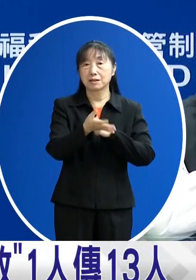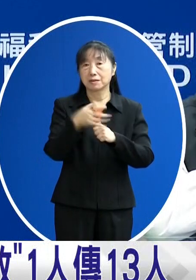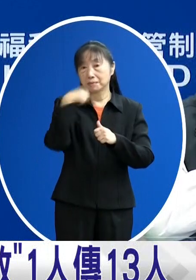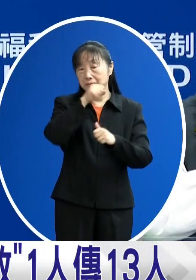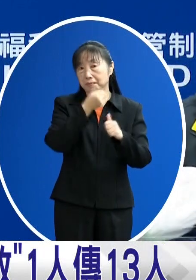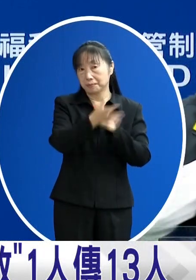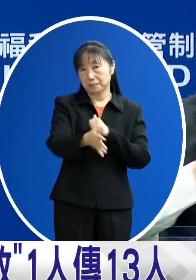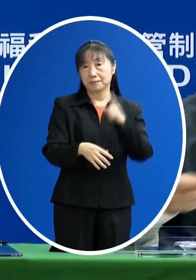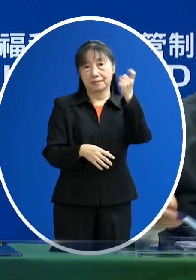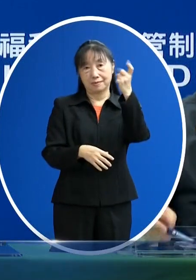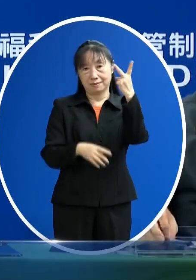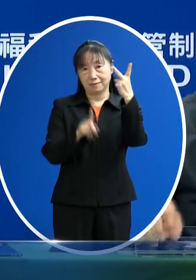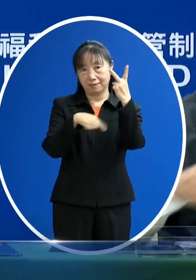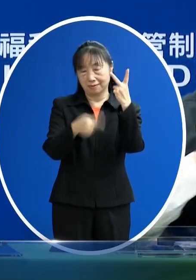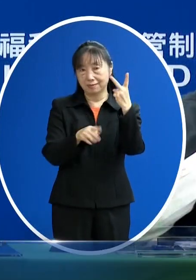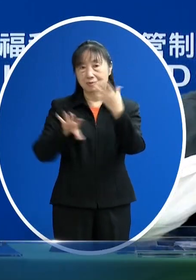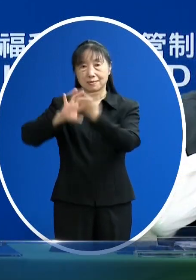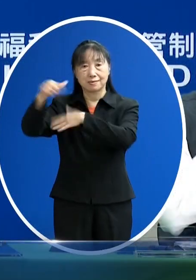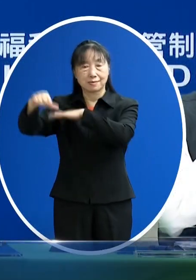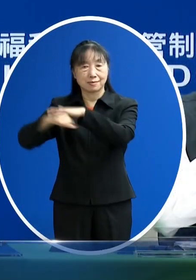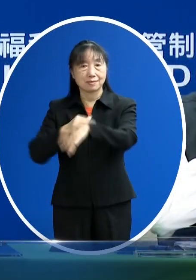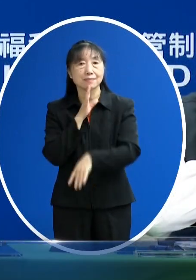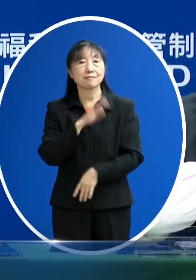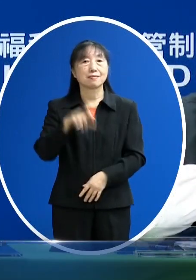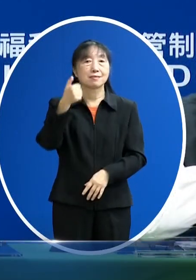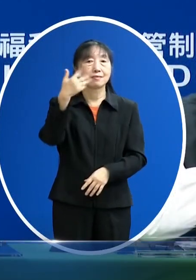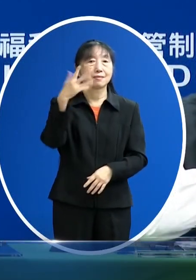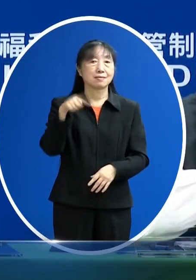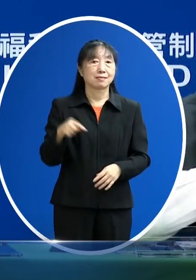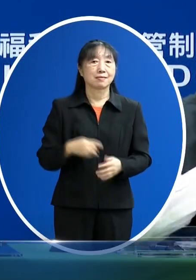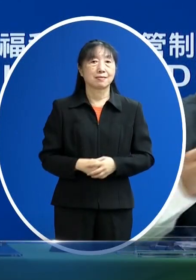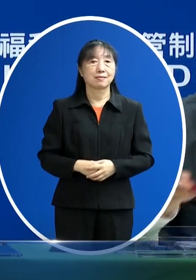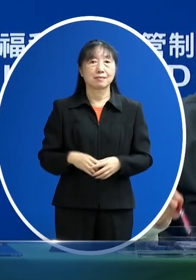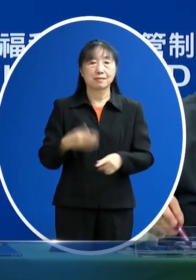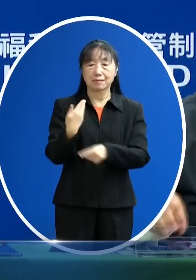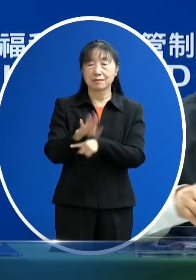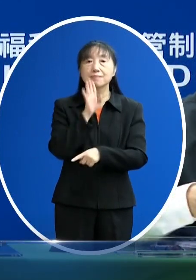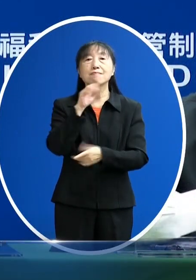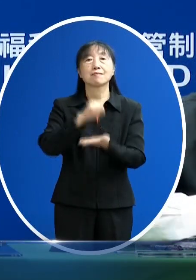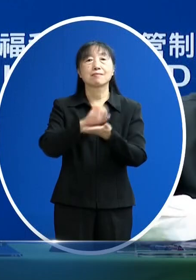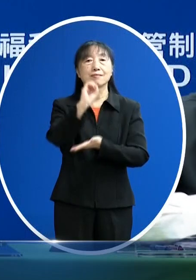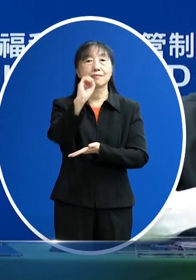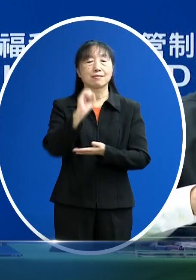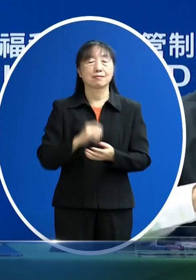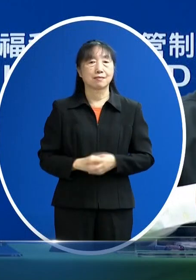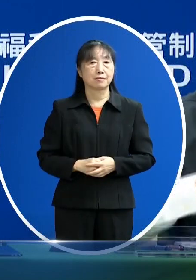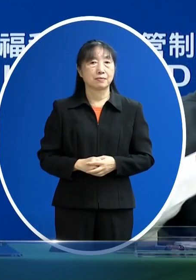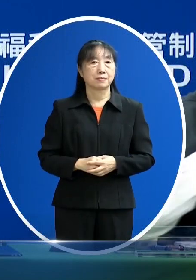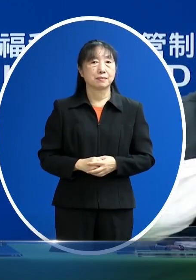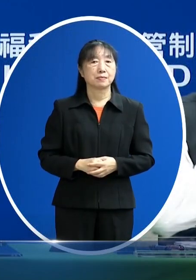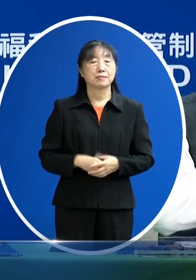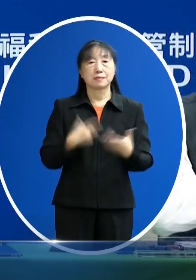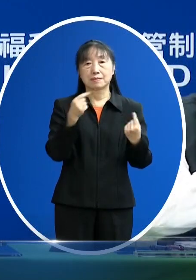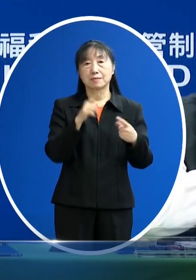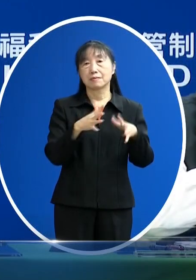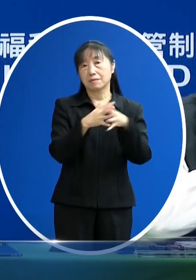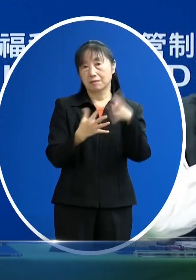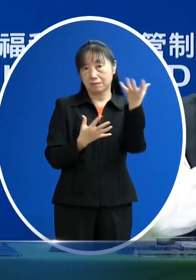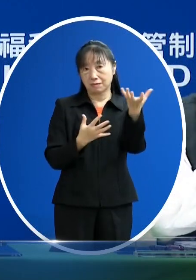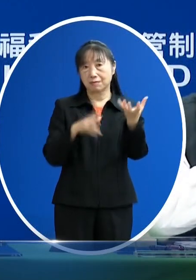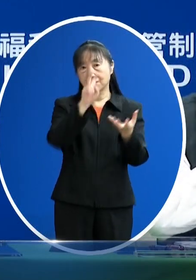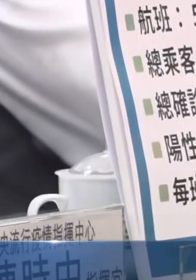土病例有十二例，那境外移入的有58例，那死亡跟二案没有，那里面还是以美国为最多，